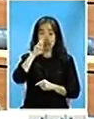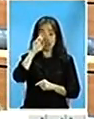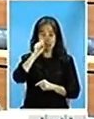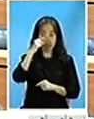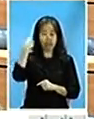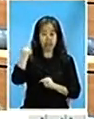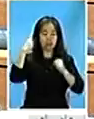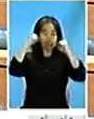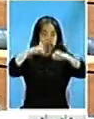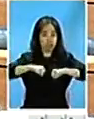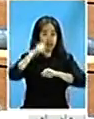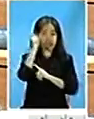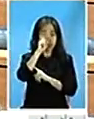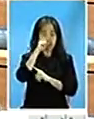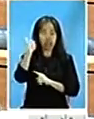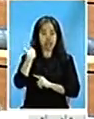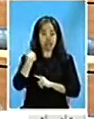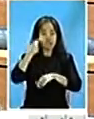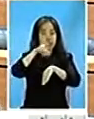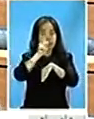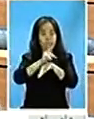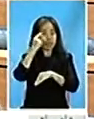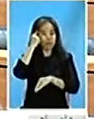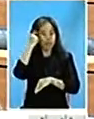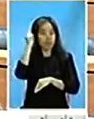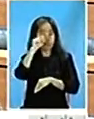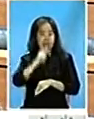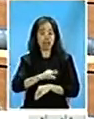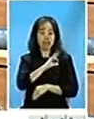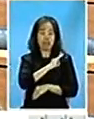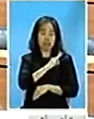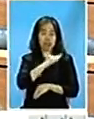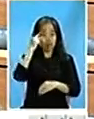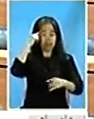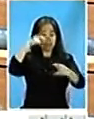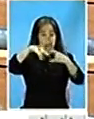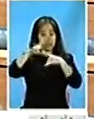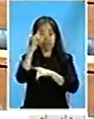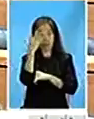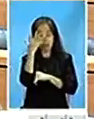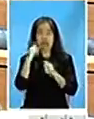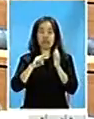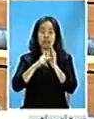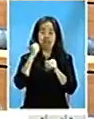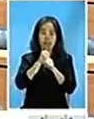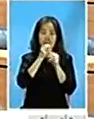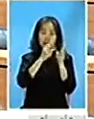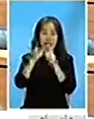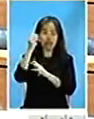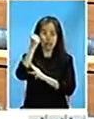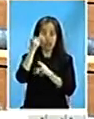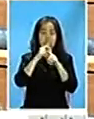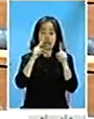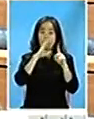ะครับท่านประธานมีความเห็นอย่างไรสมาชิกไม่มีความเห็นแย้งตรงนั้นก็เป็นวิธีการที่สามารถกระทำได้นั้นโดย